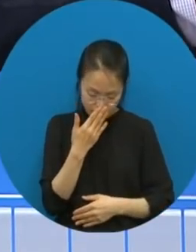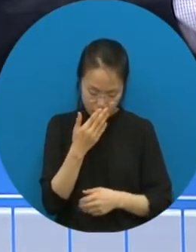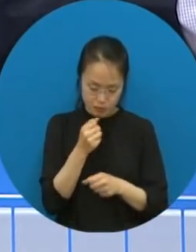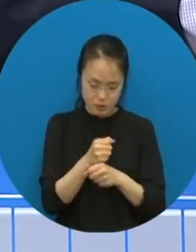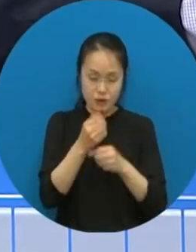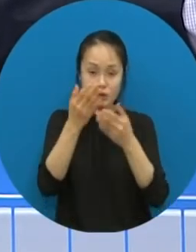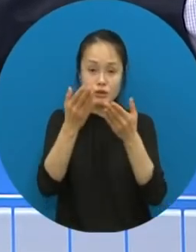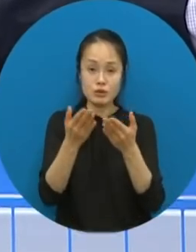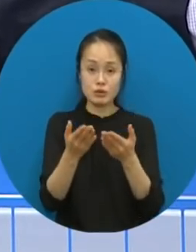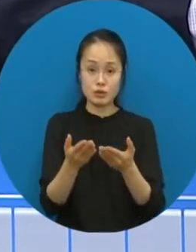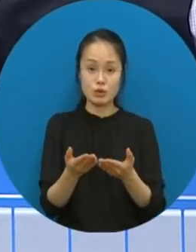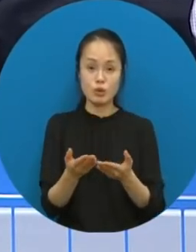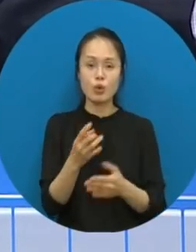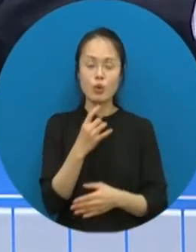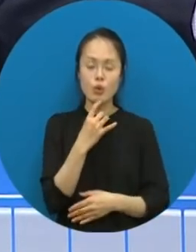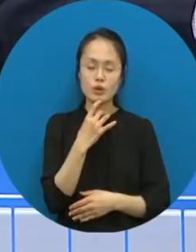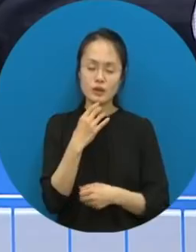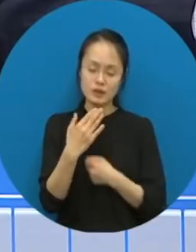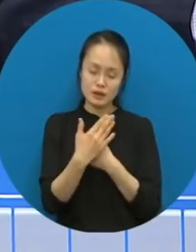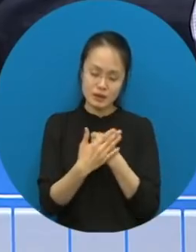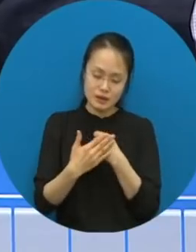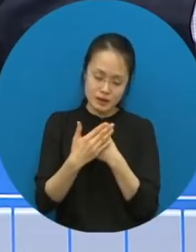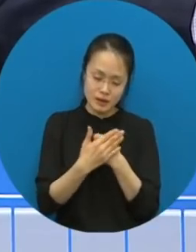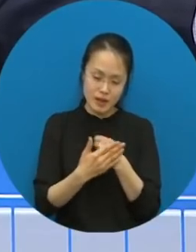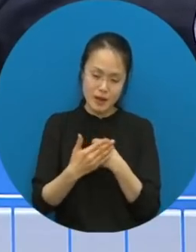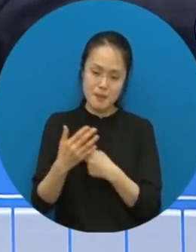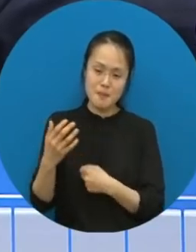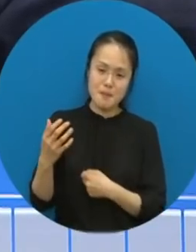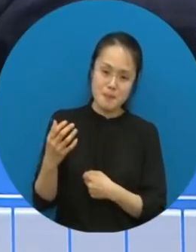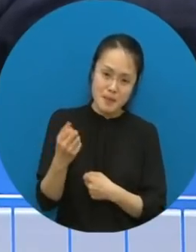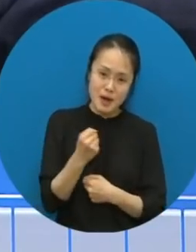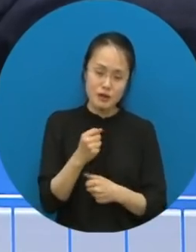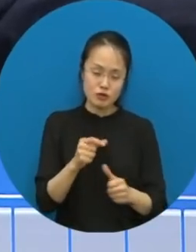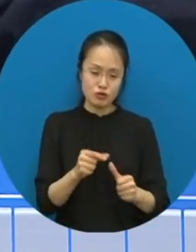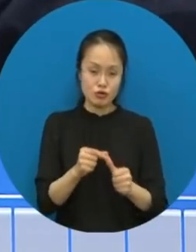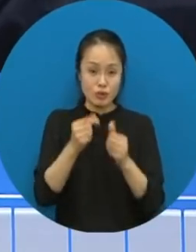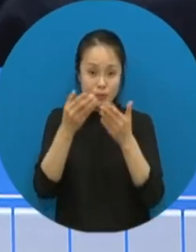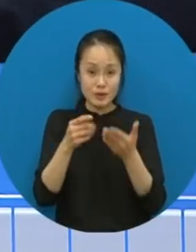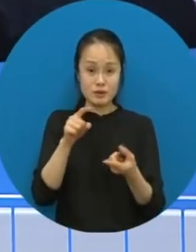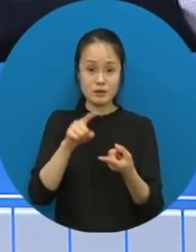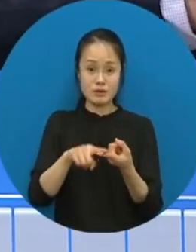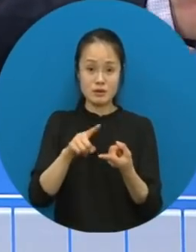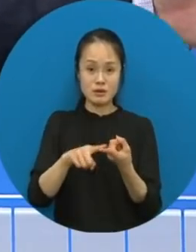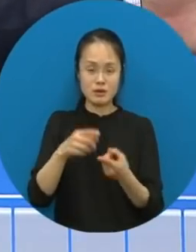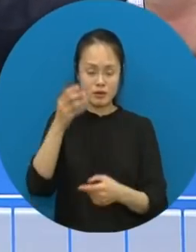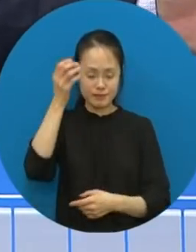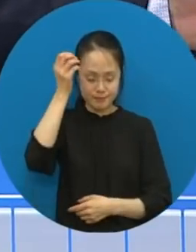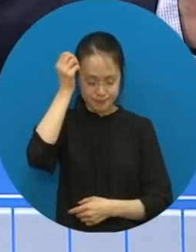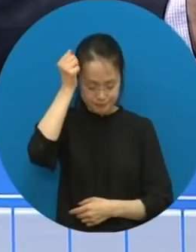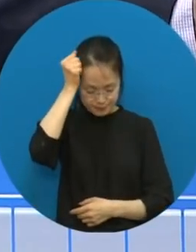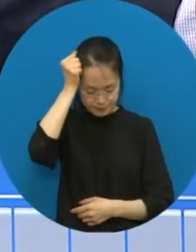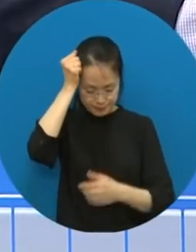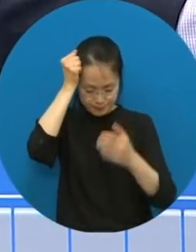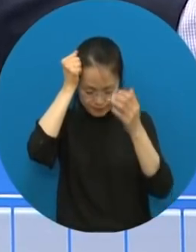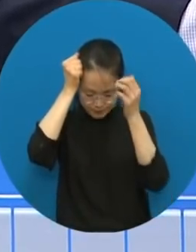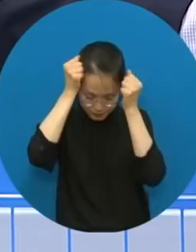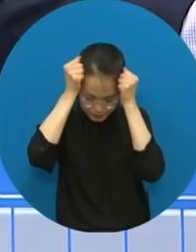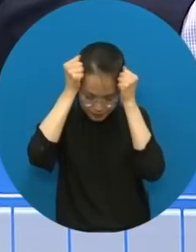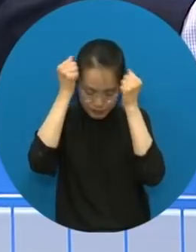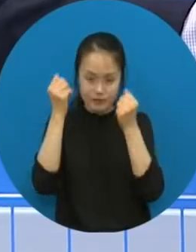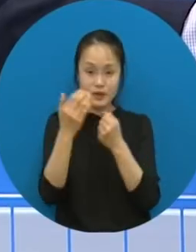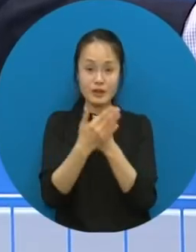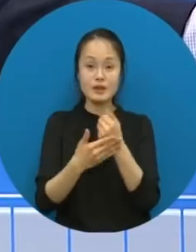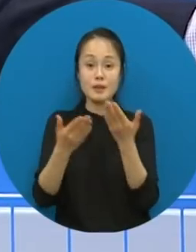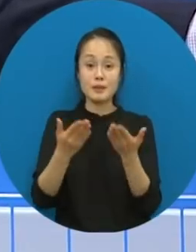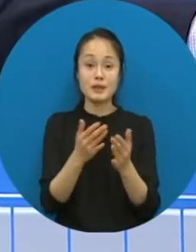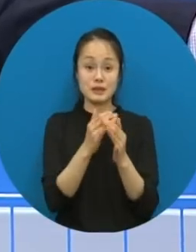오직 은혜로만 구원받았다는 것을 잃지 않게 하여 주시고 은혜를 얻은 자는 반드시 은혜를 끼치니